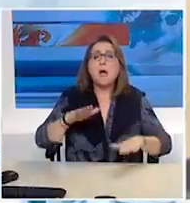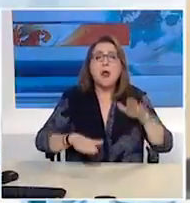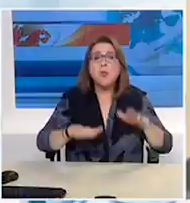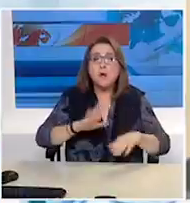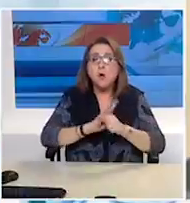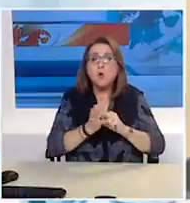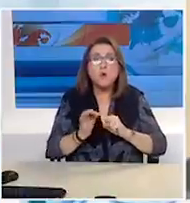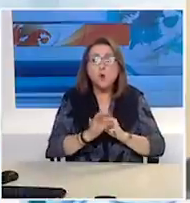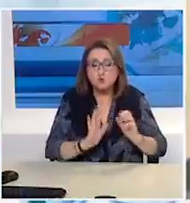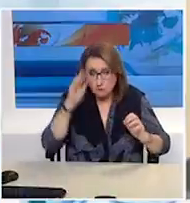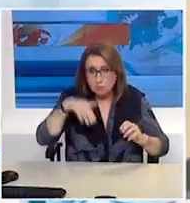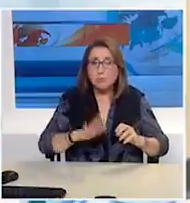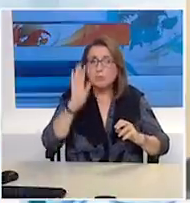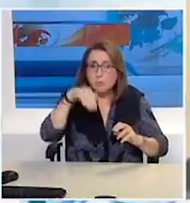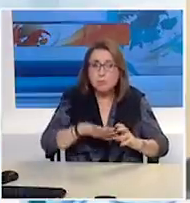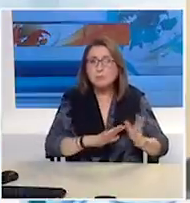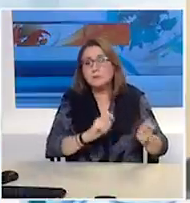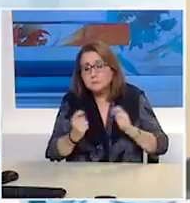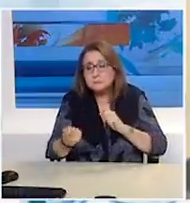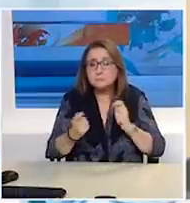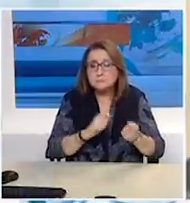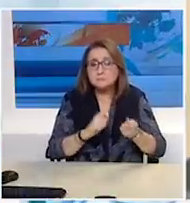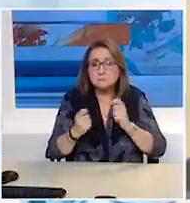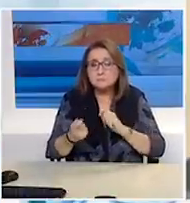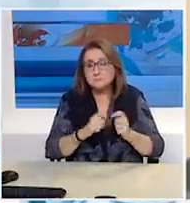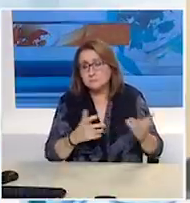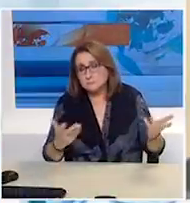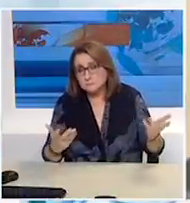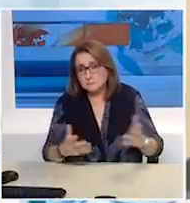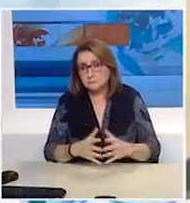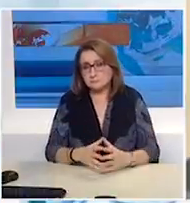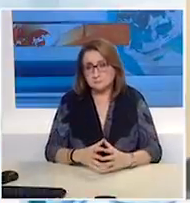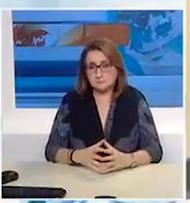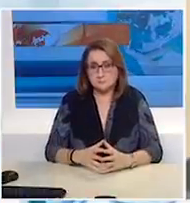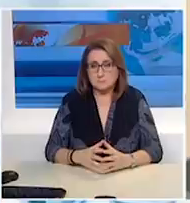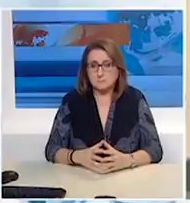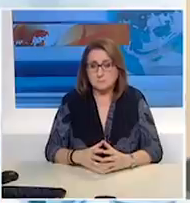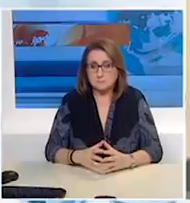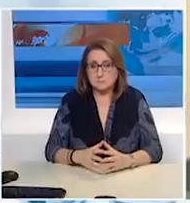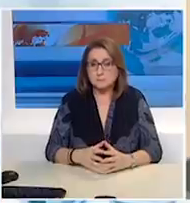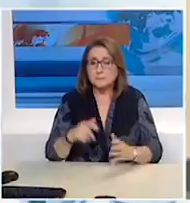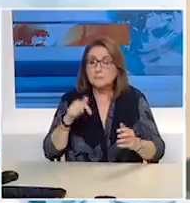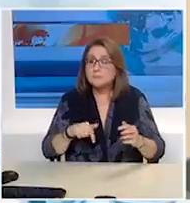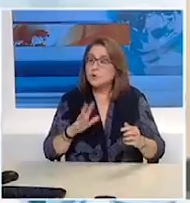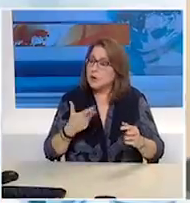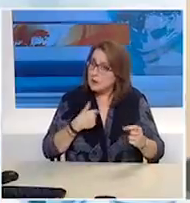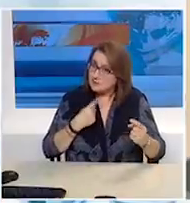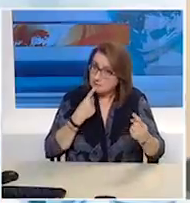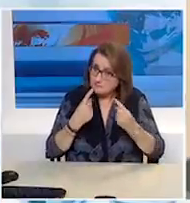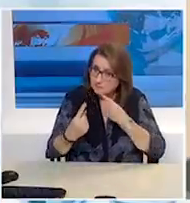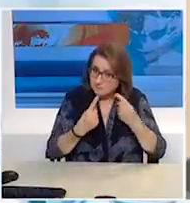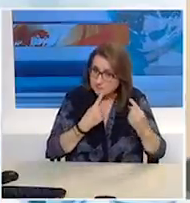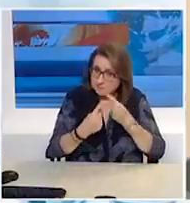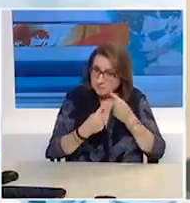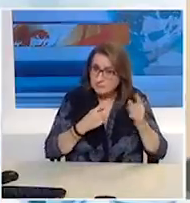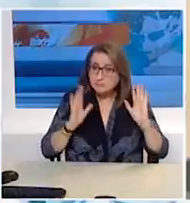στιγμή, μόνο εφόσον έχουμε τακτικό χειρουργείο που έχουμε ολική αναισθησία. Και σε κάθε περίπτωση αυτή η διαπραγμάτευση θα πρέπει